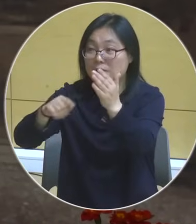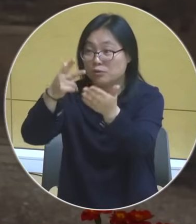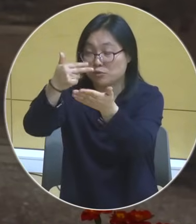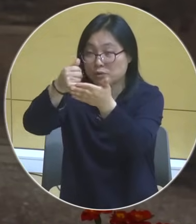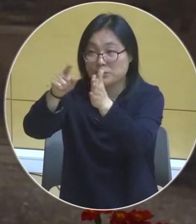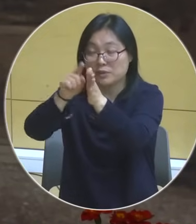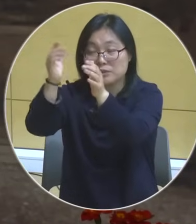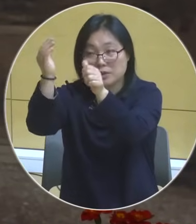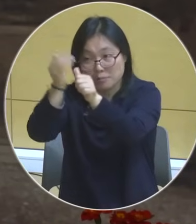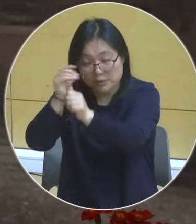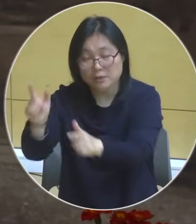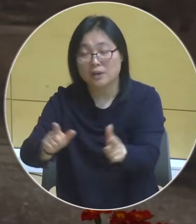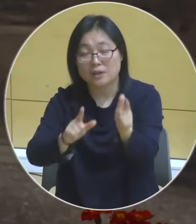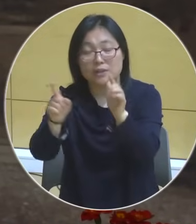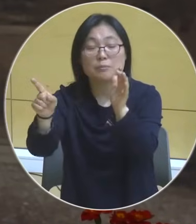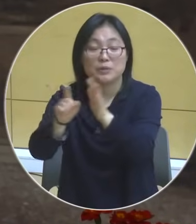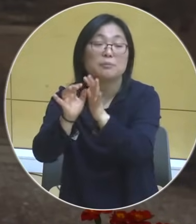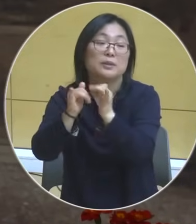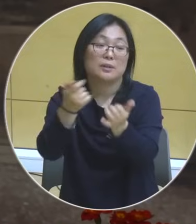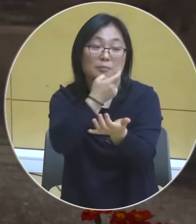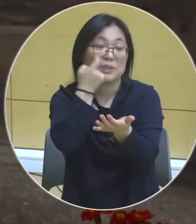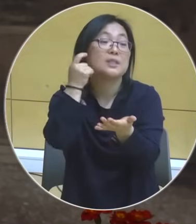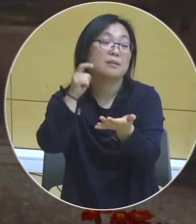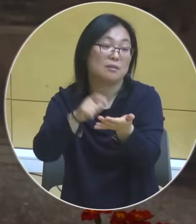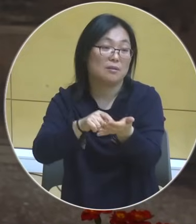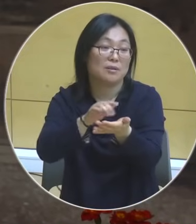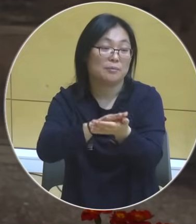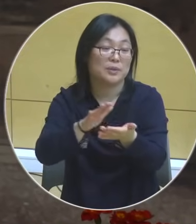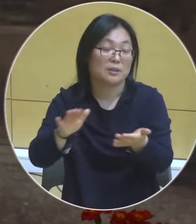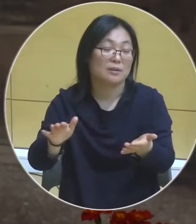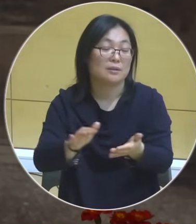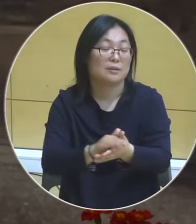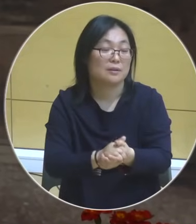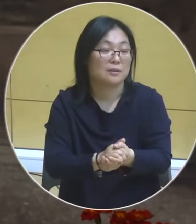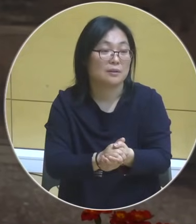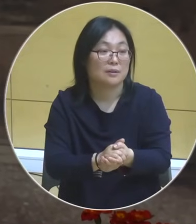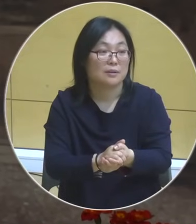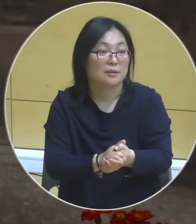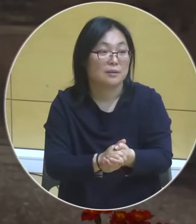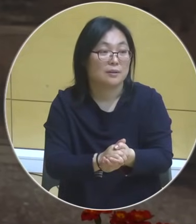의지하며 살아가는 그 믿음의 사람이라는 증거입니다. 열정과 헌신이 있다는 것이.